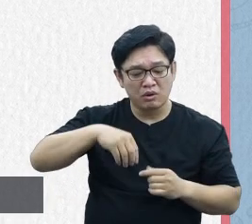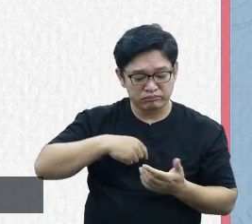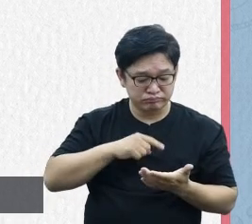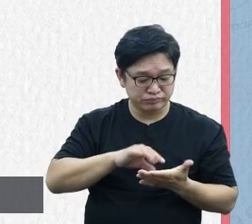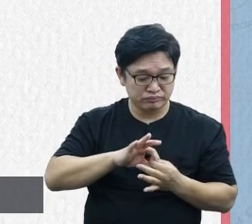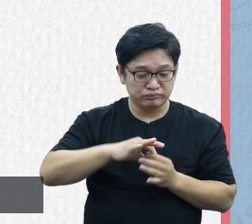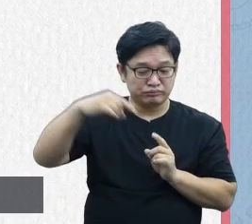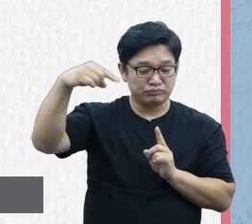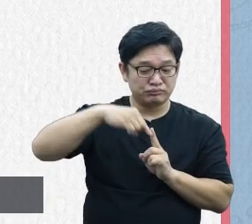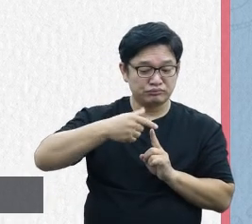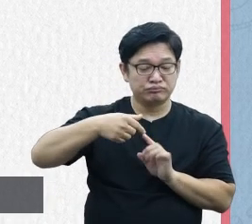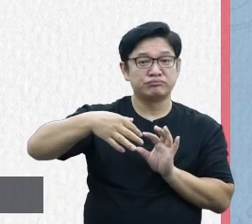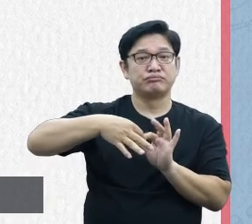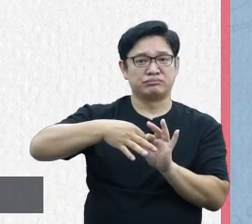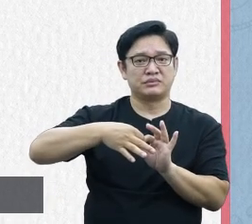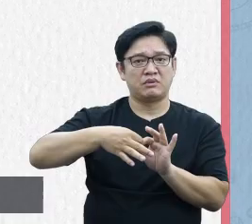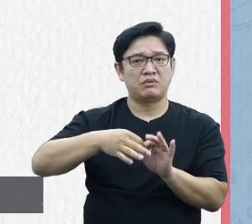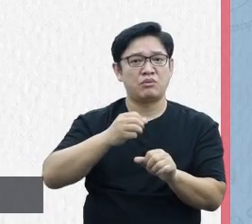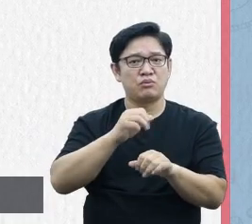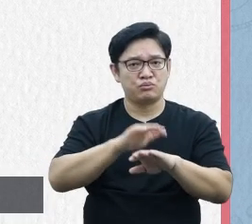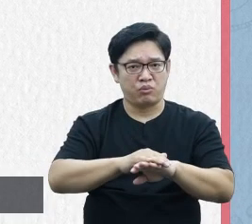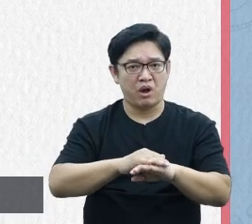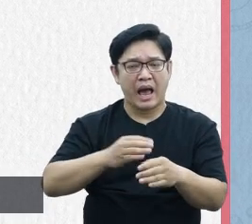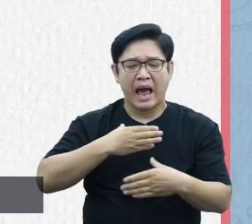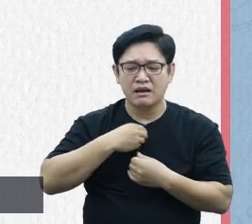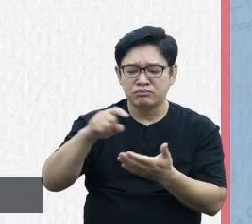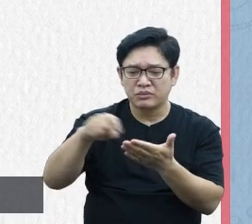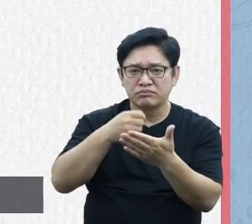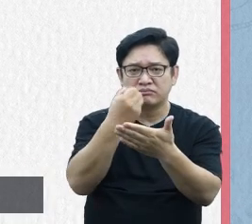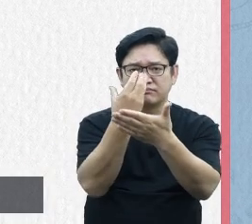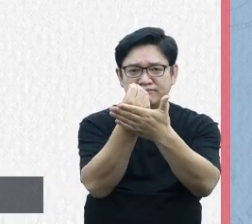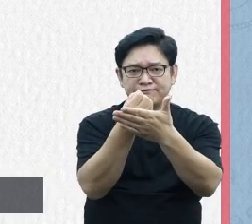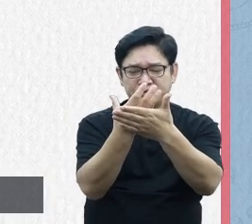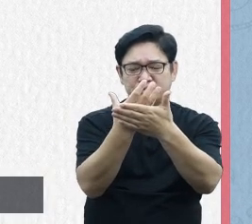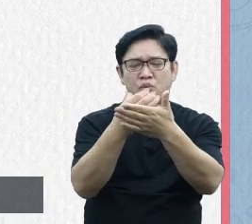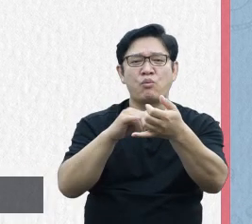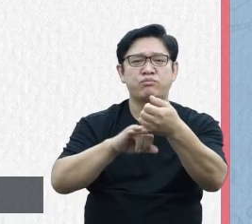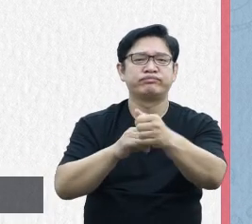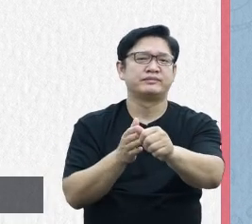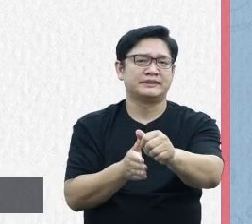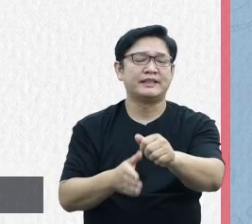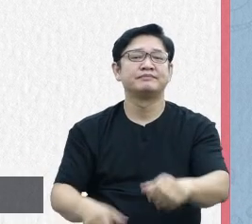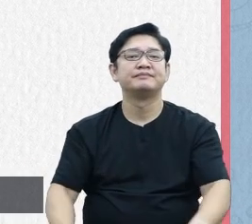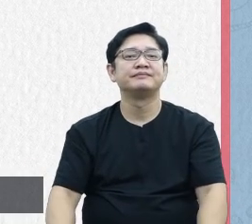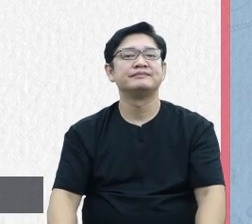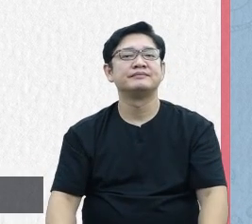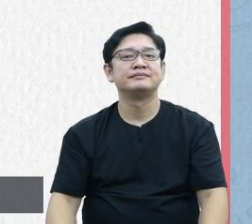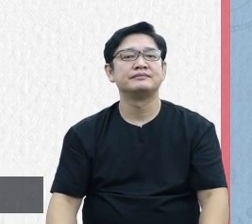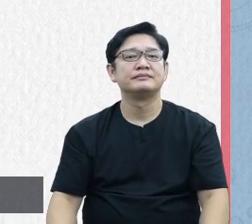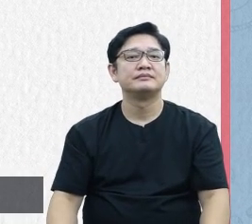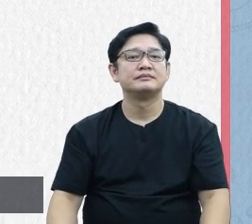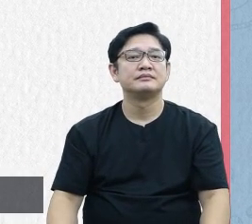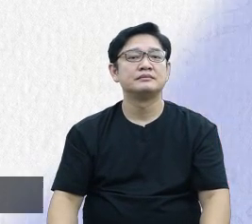위치 정보 사용 동의, 알림 수신 설정도 꼭 해두시기 바랍니다.